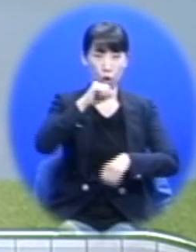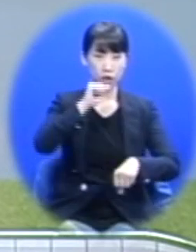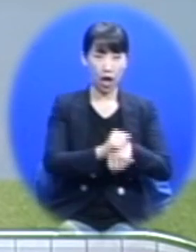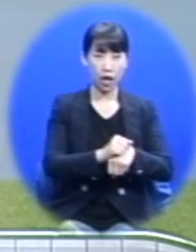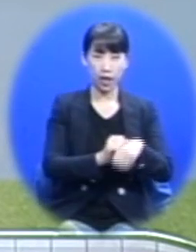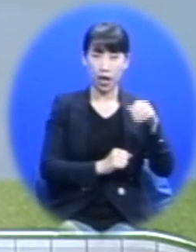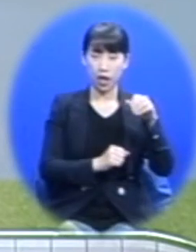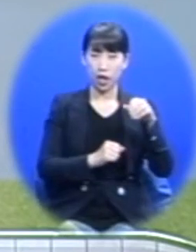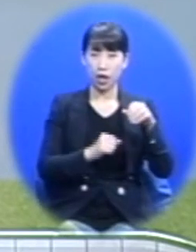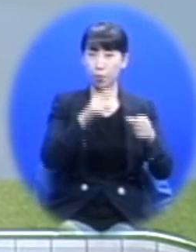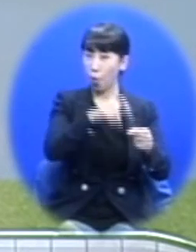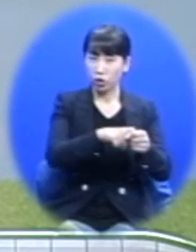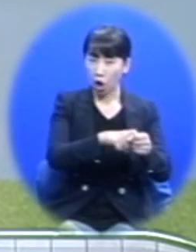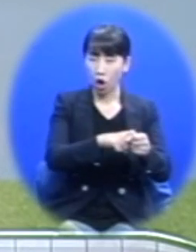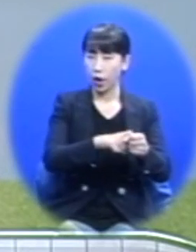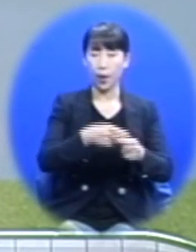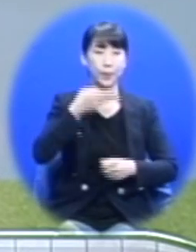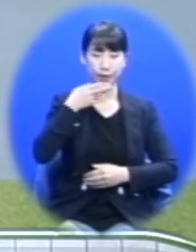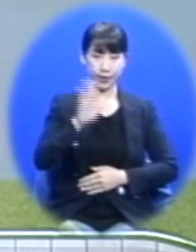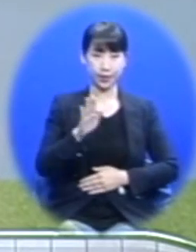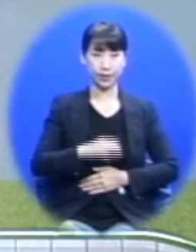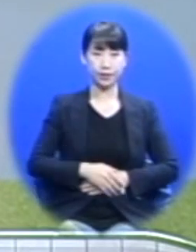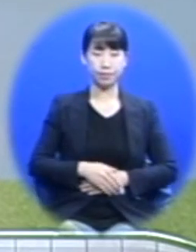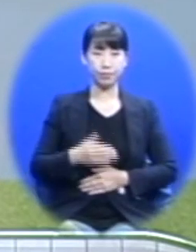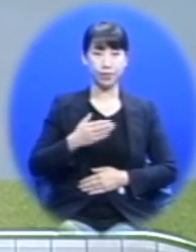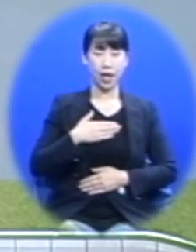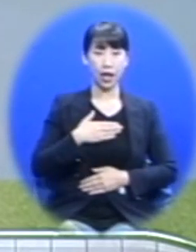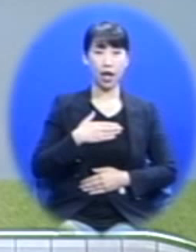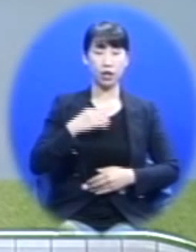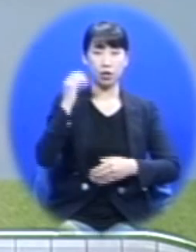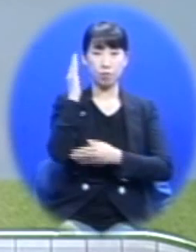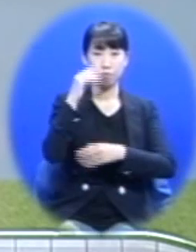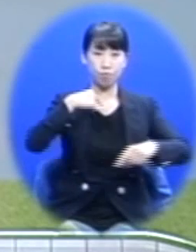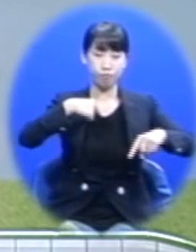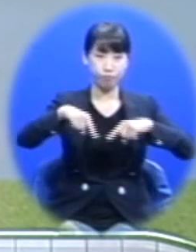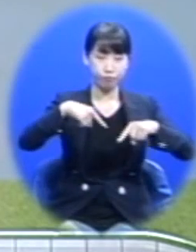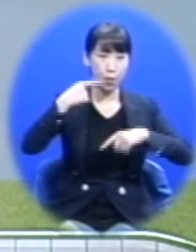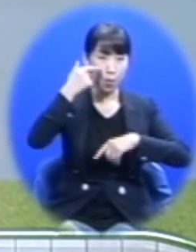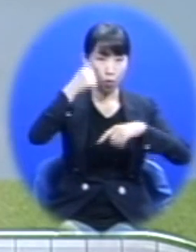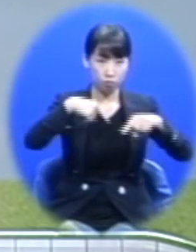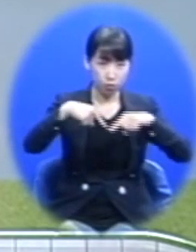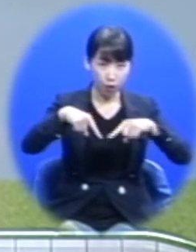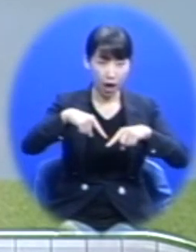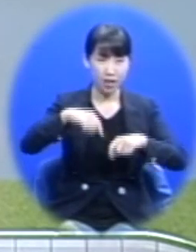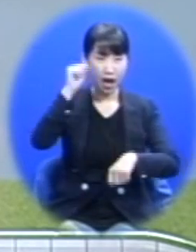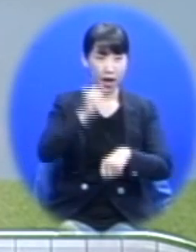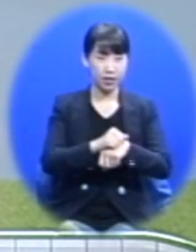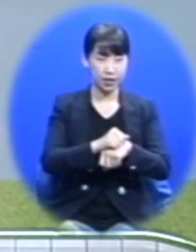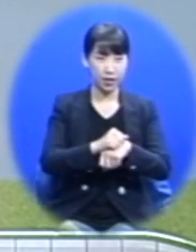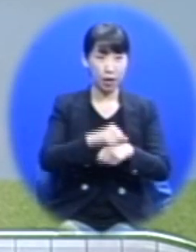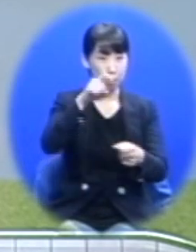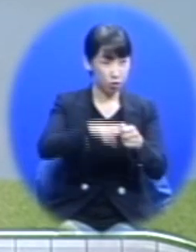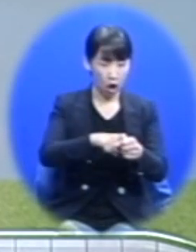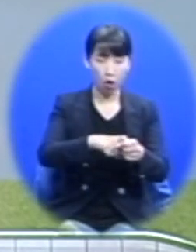이야기를 듣기 위해서 저는 설교하지 않겠습니다. 내가 목회를 성공했다는 그런 평가를 받기 위해서 제가 목회하지 않겠습니다. 제가 원하는